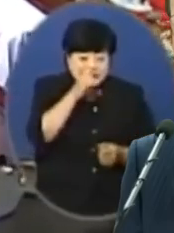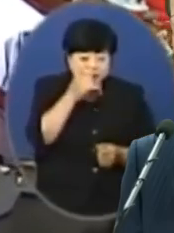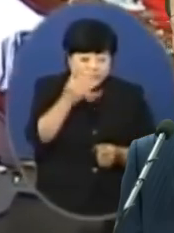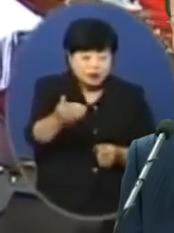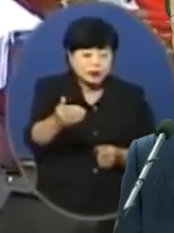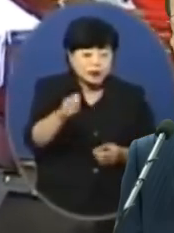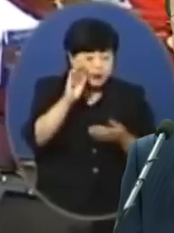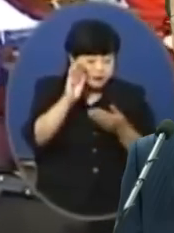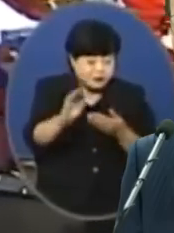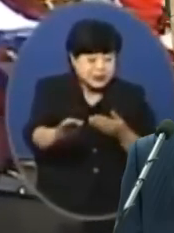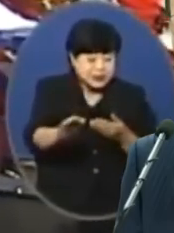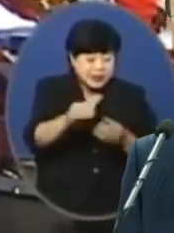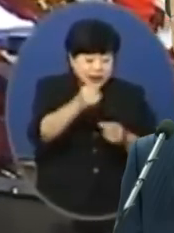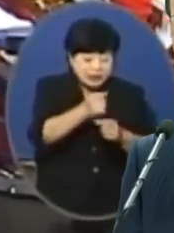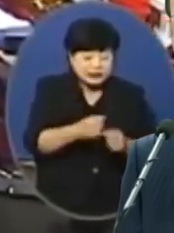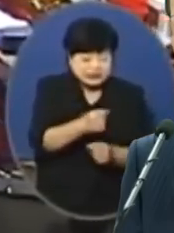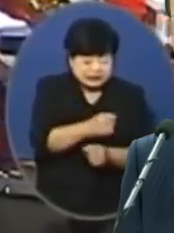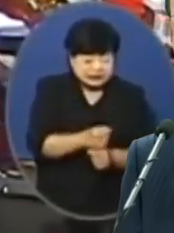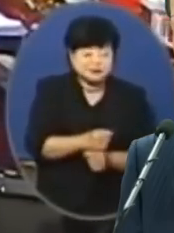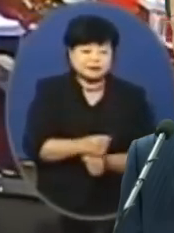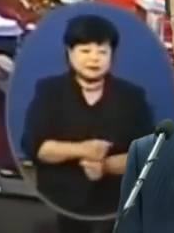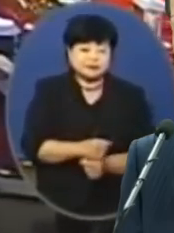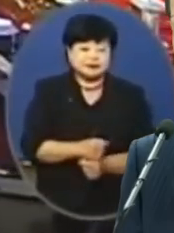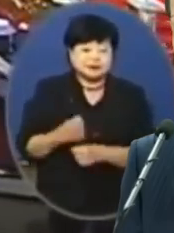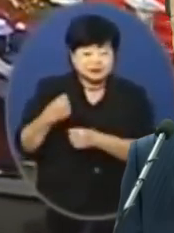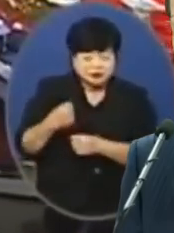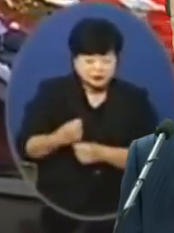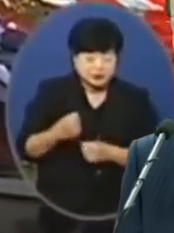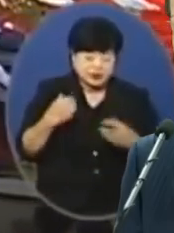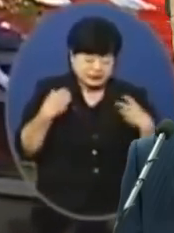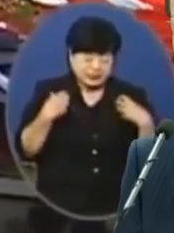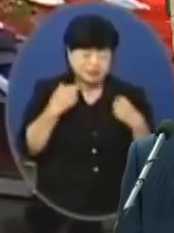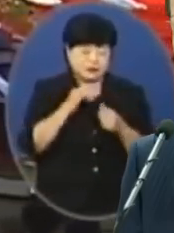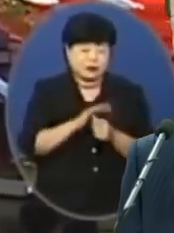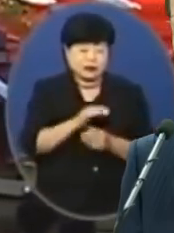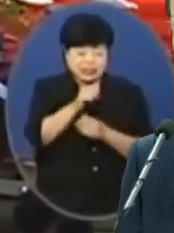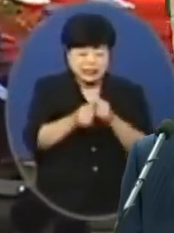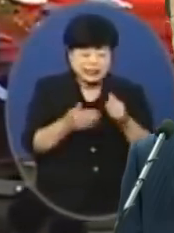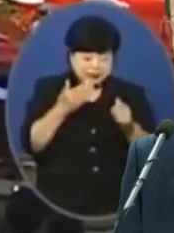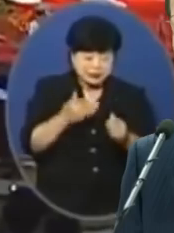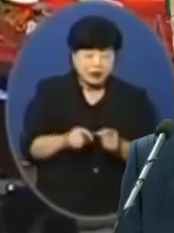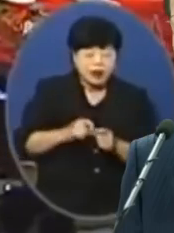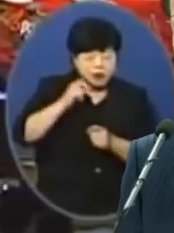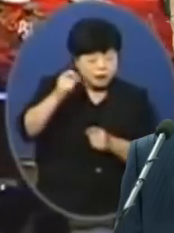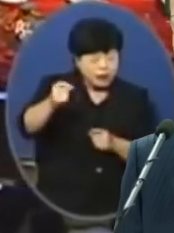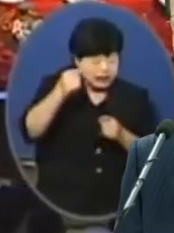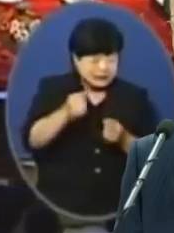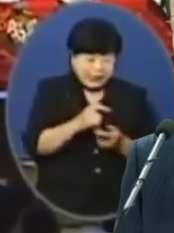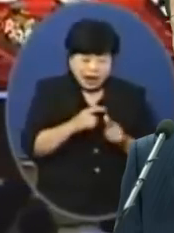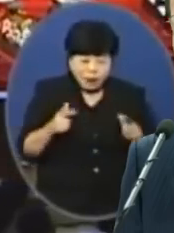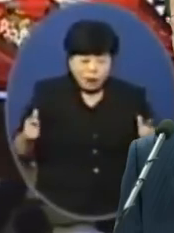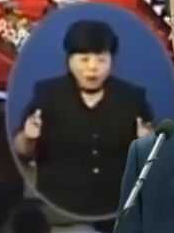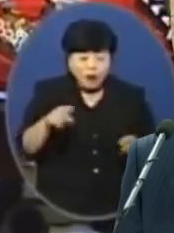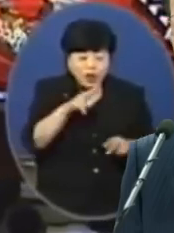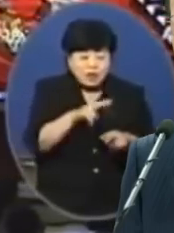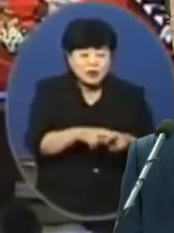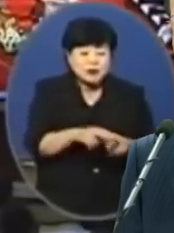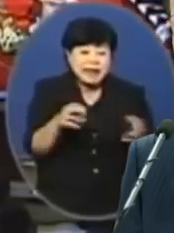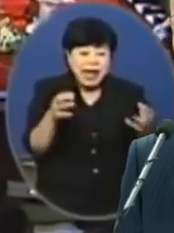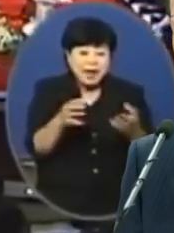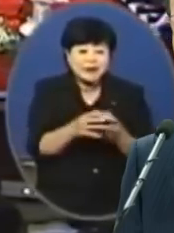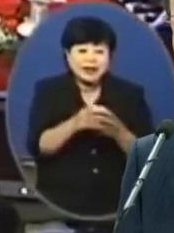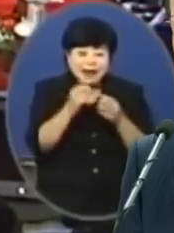여러분의 일을, 짐을 다 책임져버린 것입니다. 하나님은 구만리 장천에 계시지 않고 이 자리에